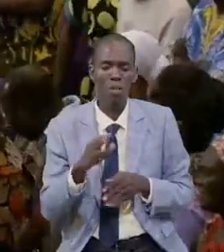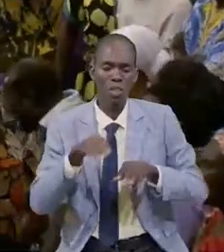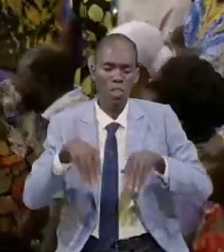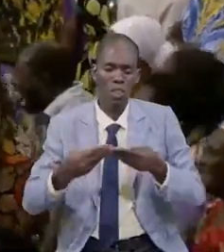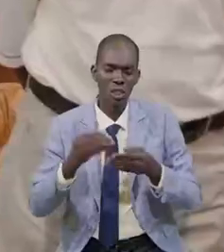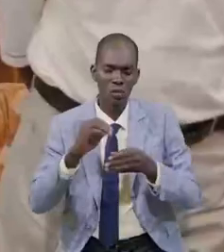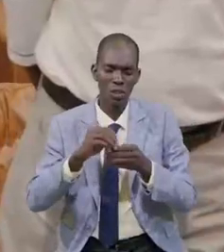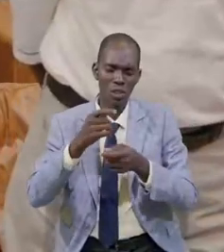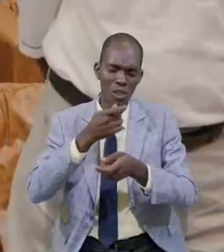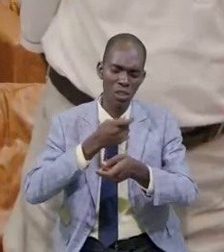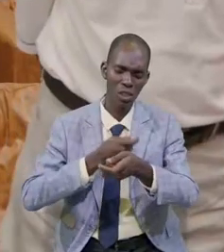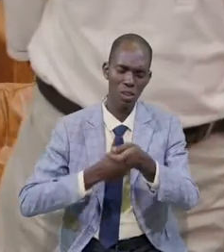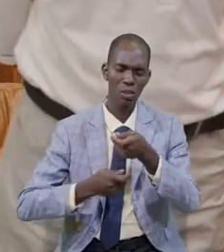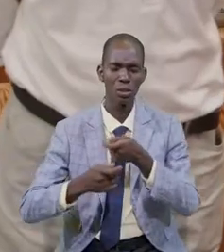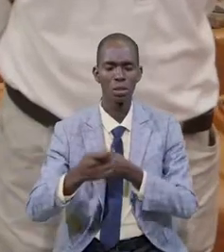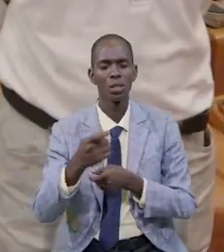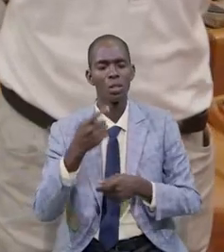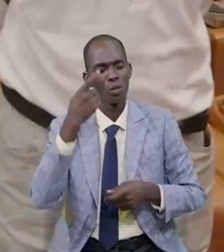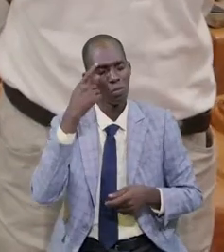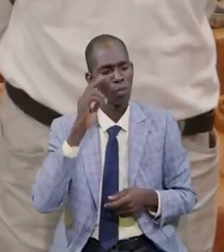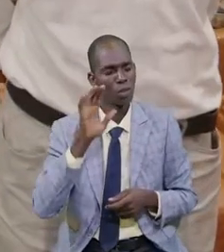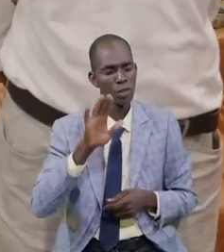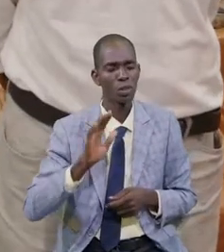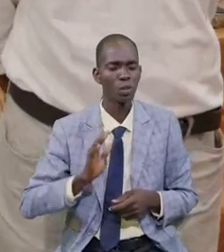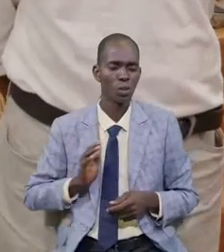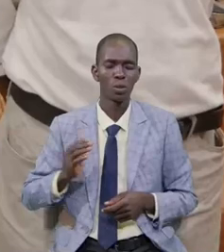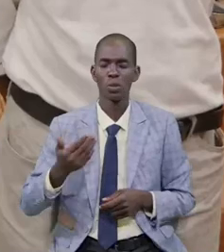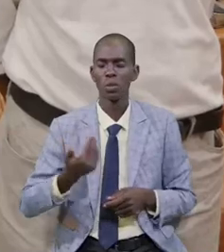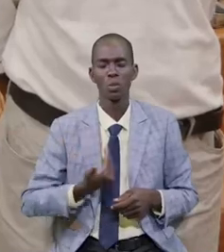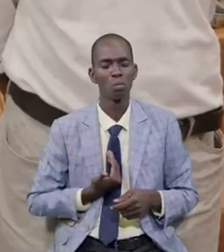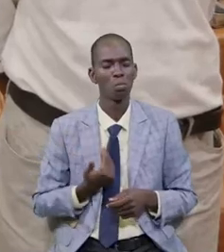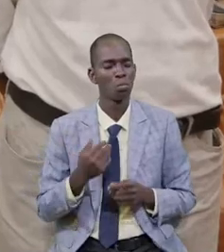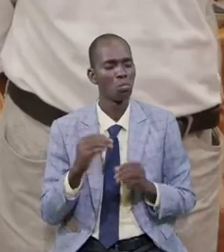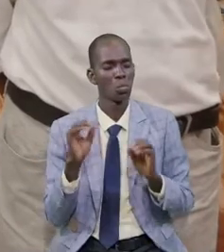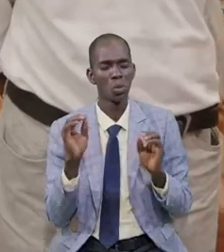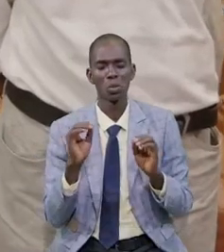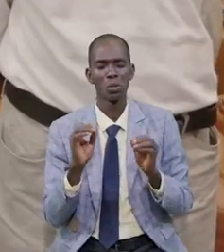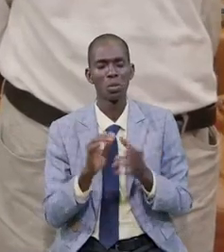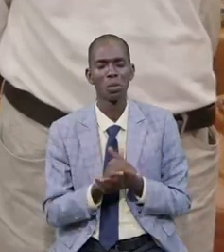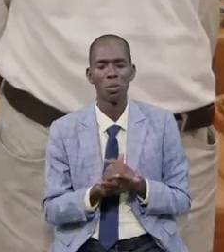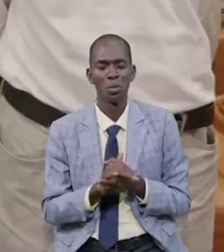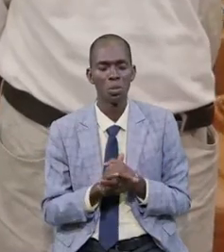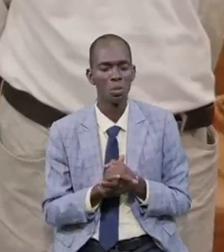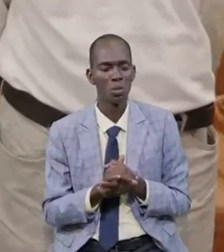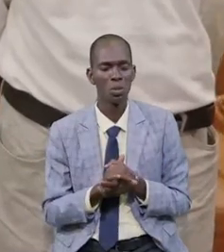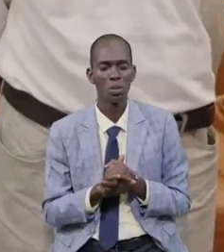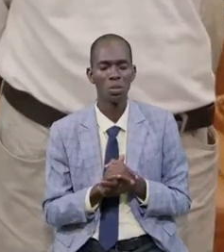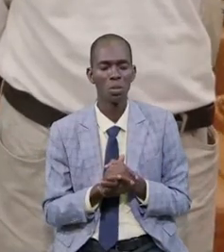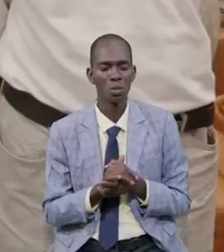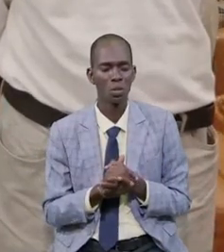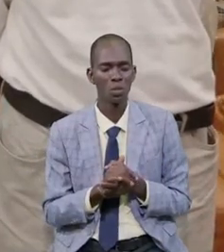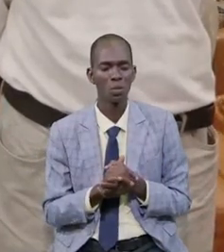que donnera un homme, une femme en échange de son